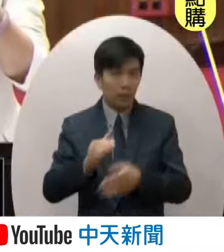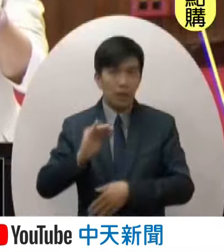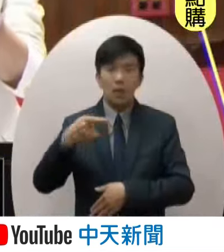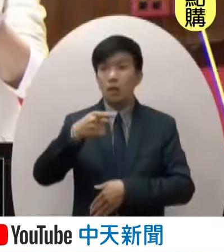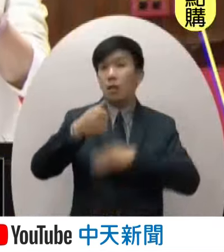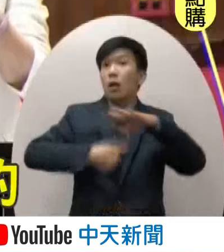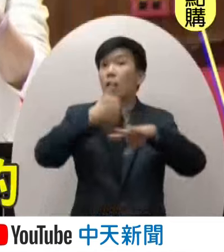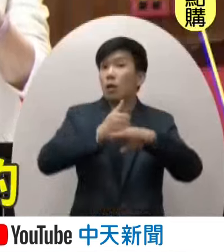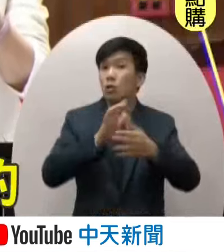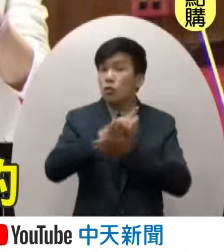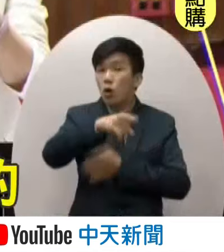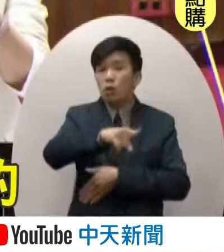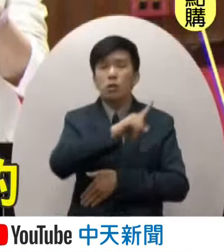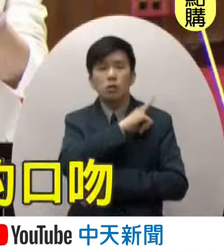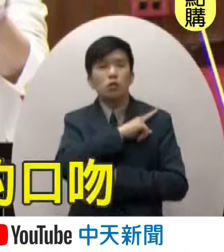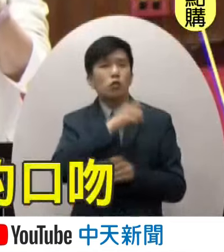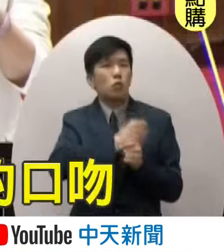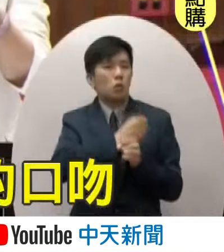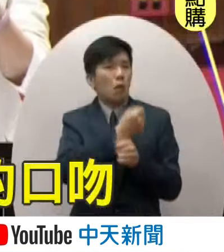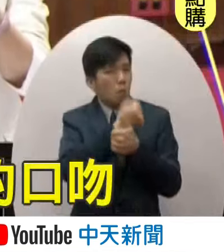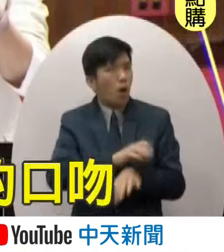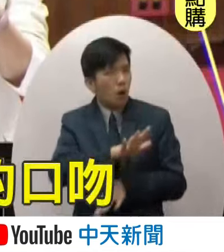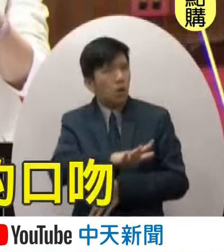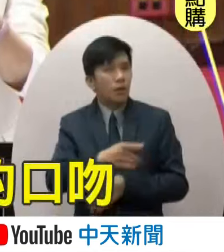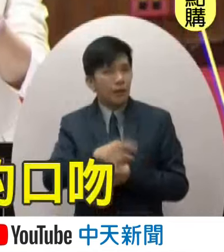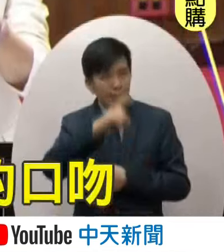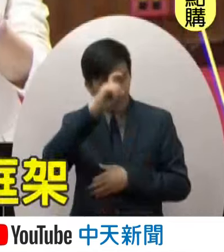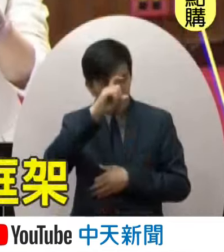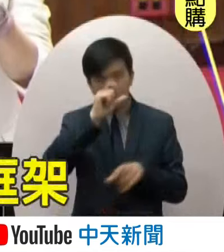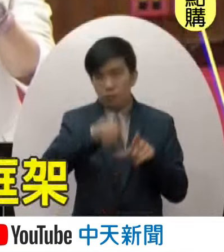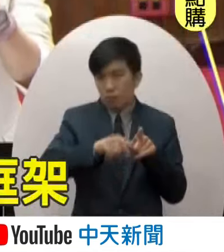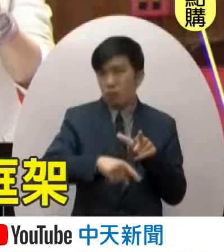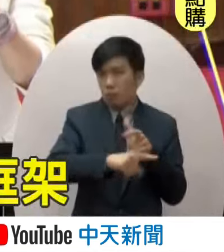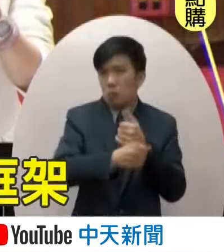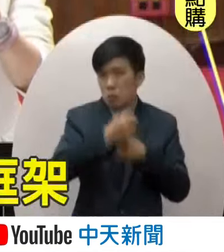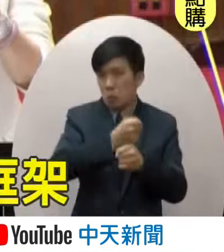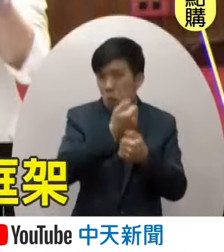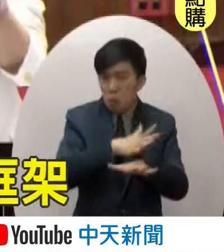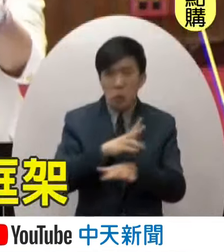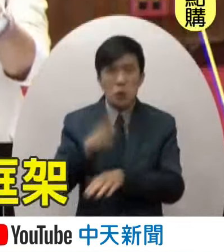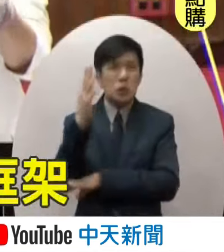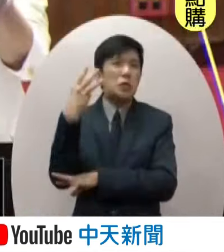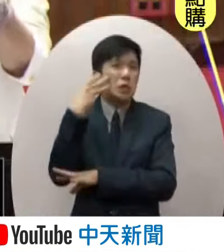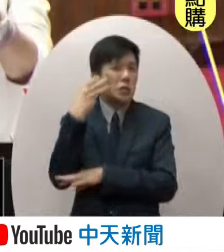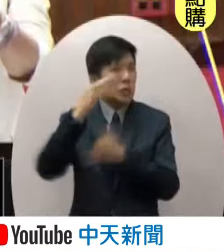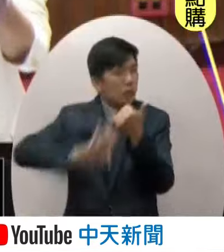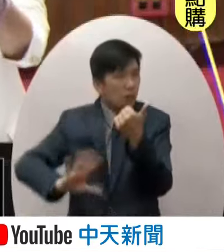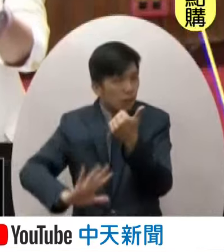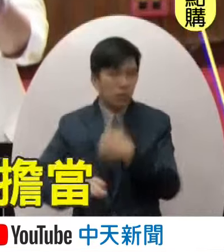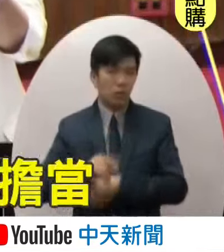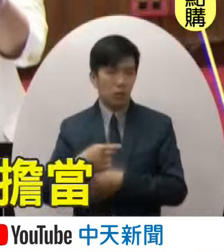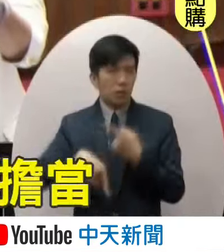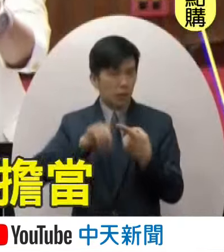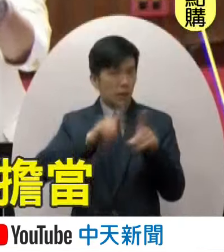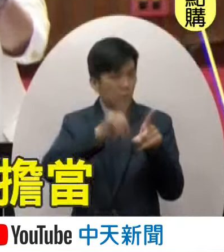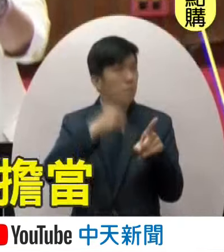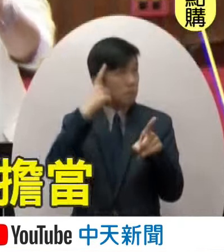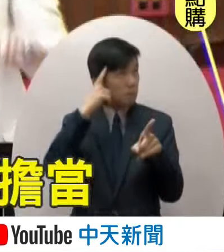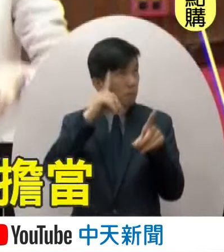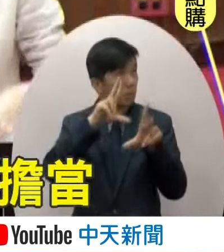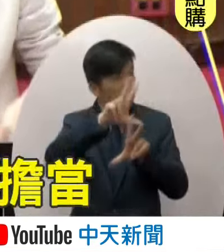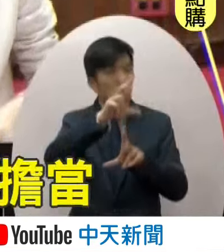分期待，你是来自于一个业界的，我们希望你用业界的真实的口吻，不要被政治太多的一个框架，该怎么样就怎么样，这才是一个当部长